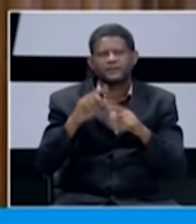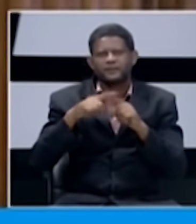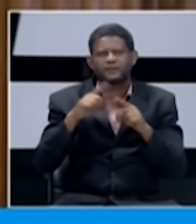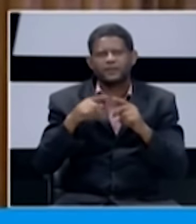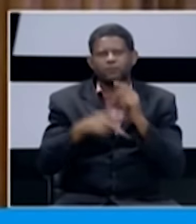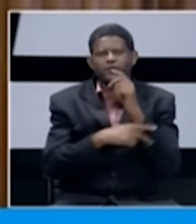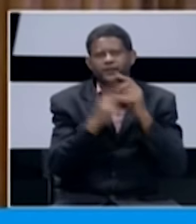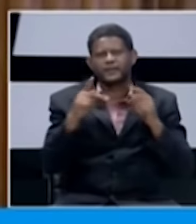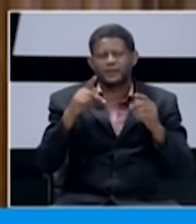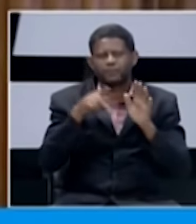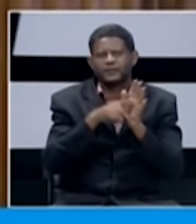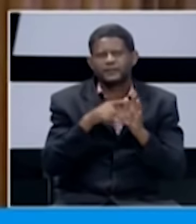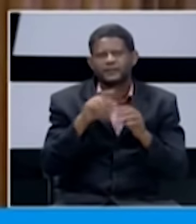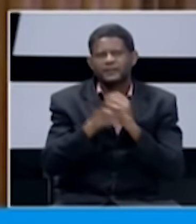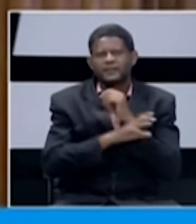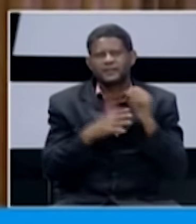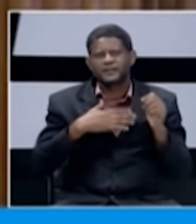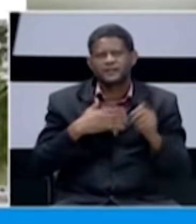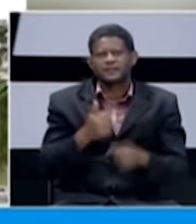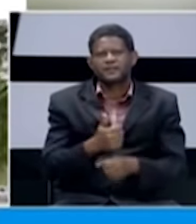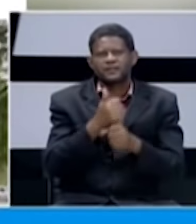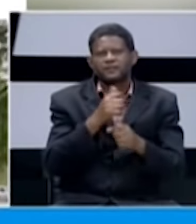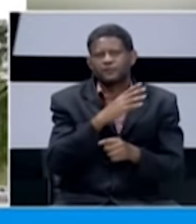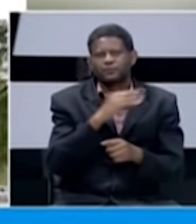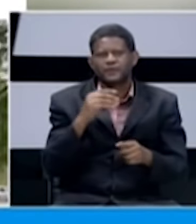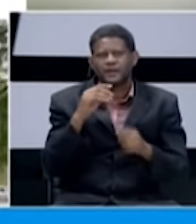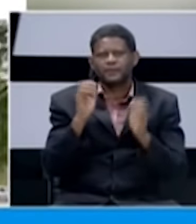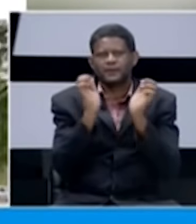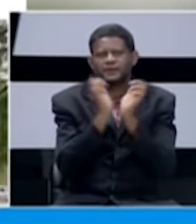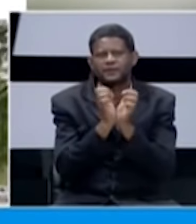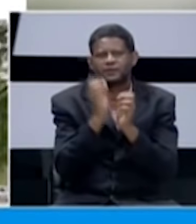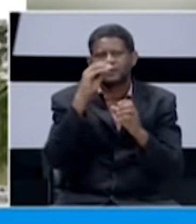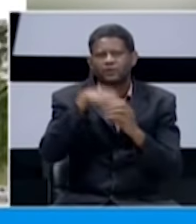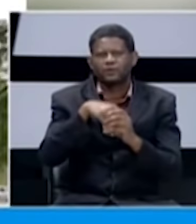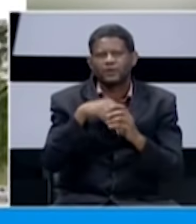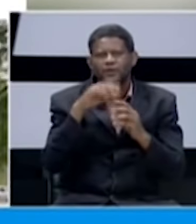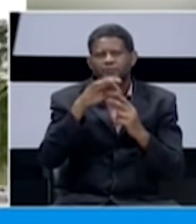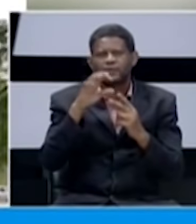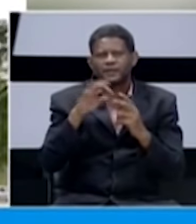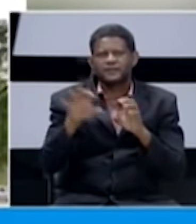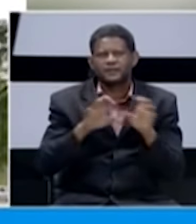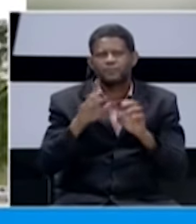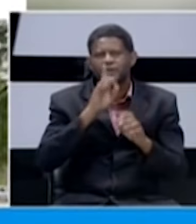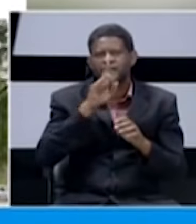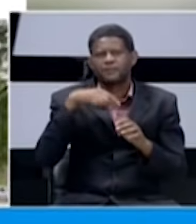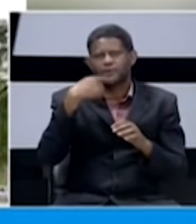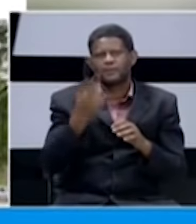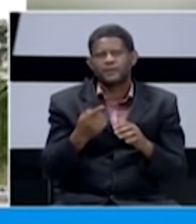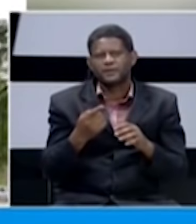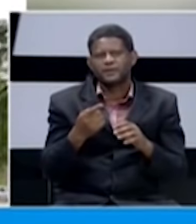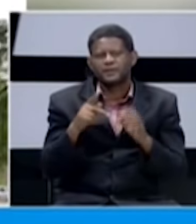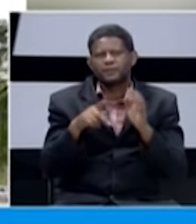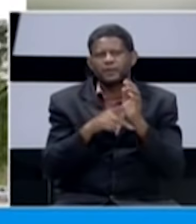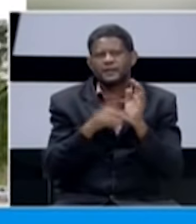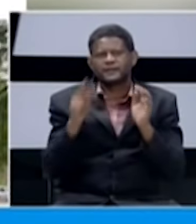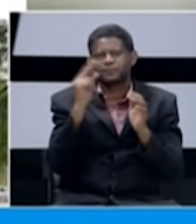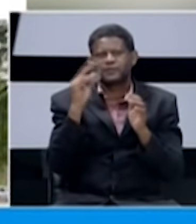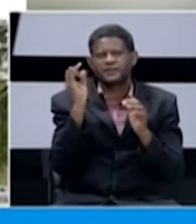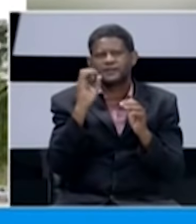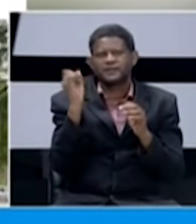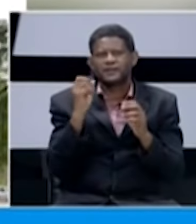ፖለቲካዊ ፓርቲታት ሃገርናን ደገፍቶምን ኣብ ቤት ማእሰርትታት ዳጒኑ መረፃ ከካይድ እዮም ይባሉ ፓርቲ ብልፅግና